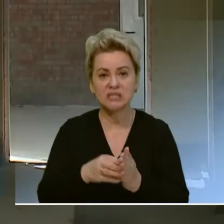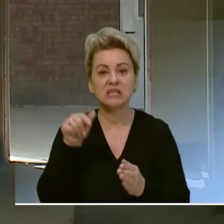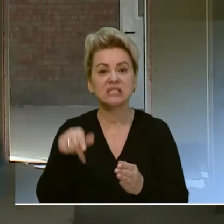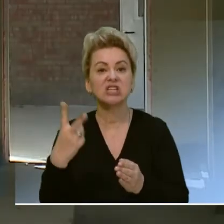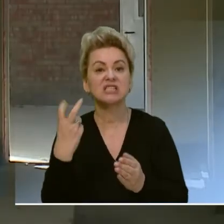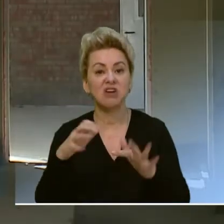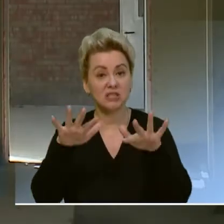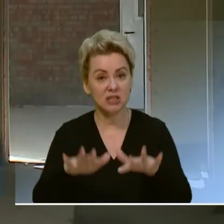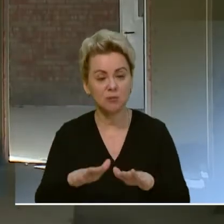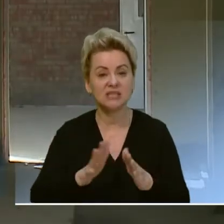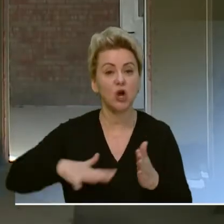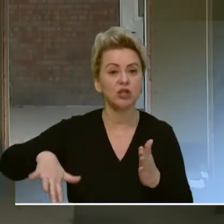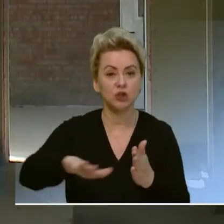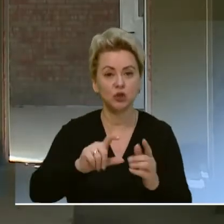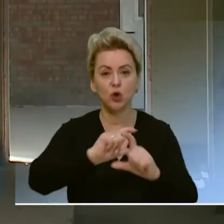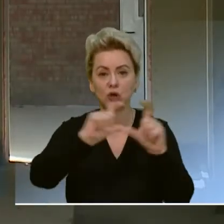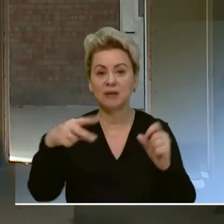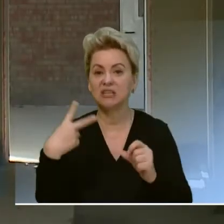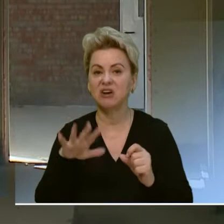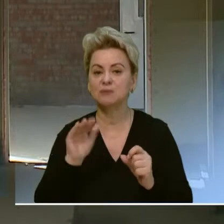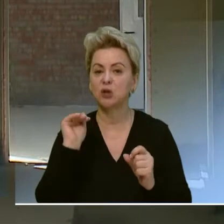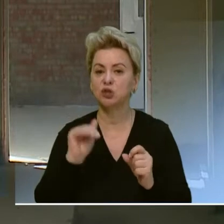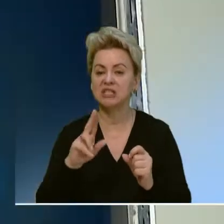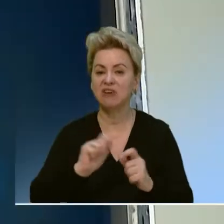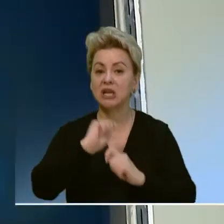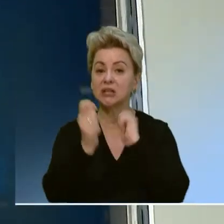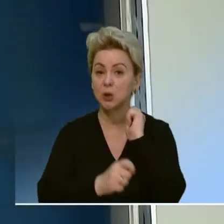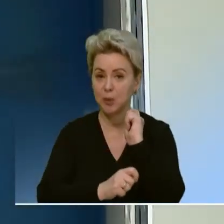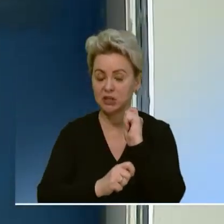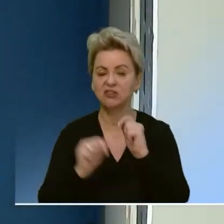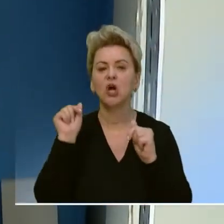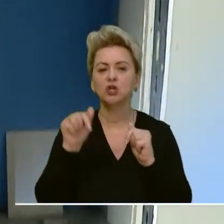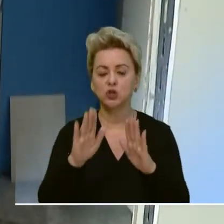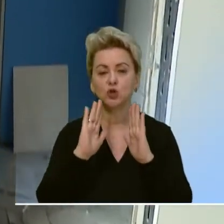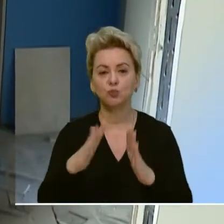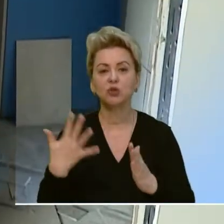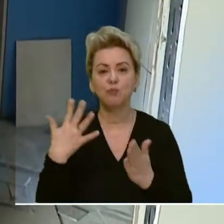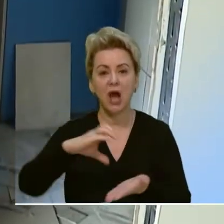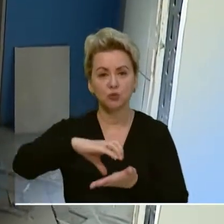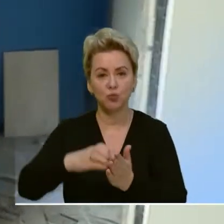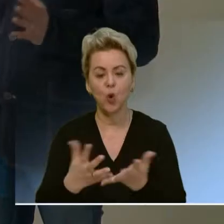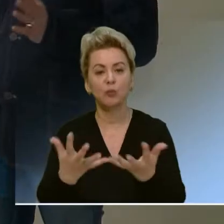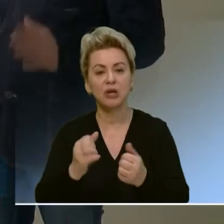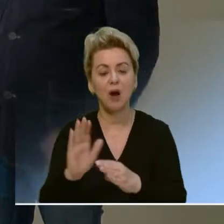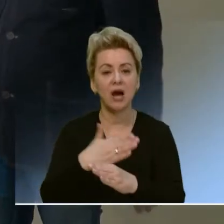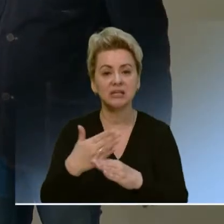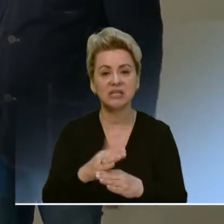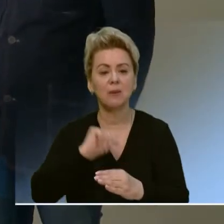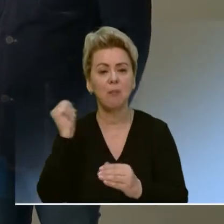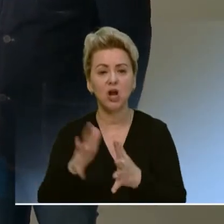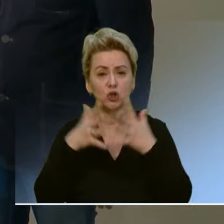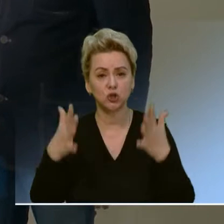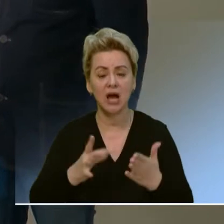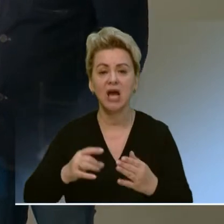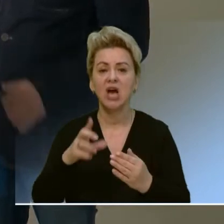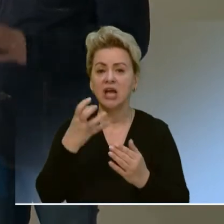здесь 200, а вся территория корпуса – 25 тысяч квадратных метров. Здесь будет 5 блоков. Приемное отделение, самая большая в